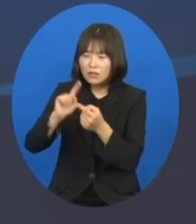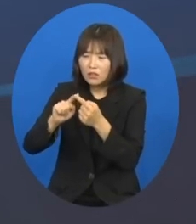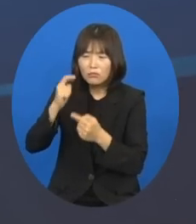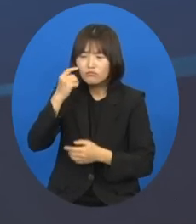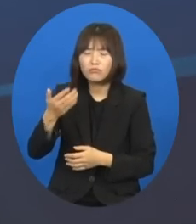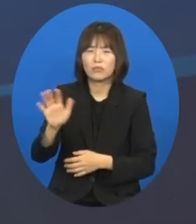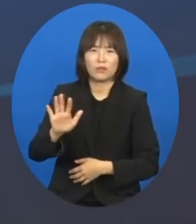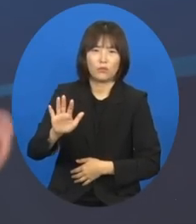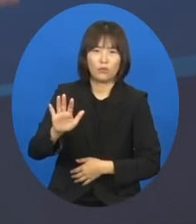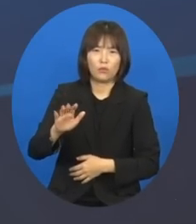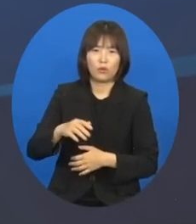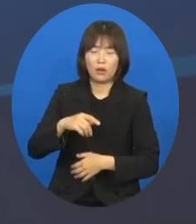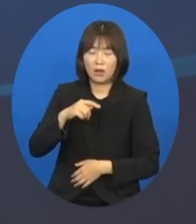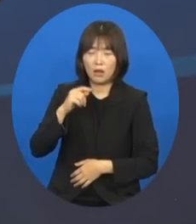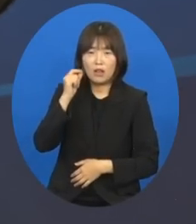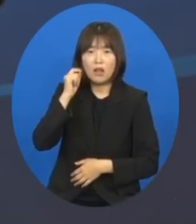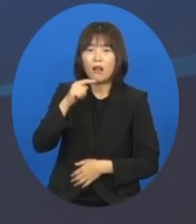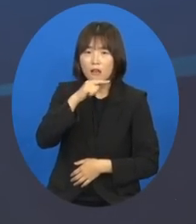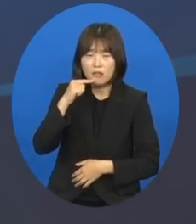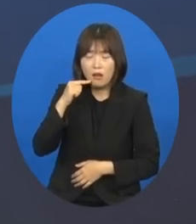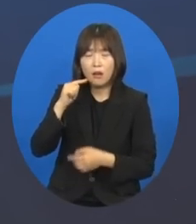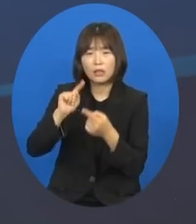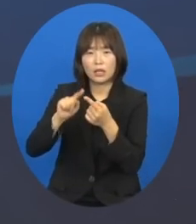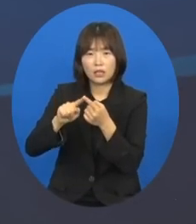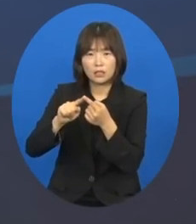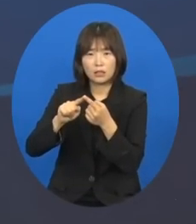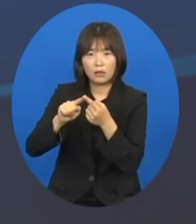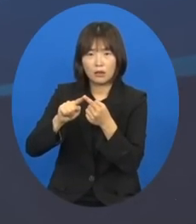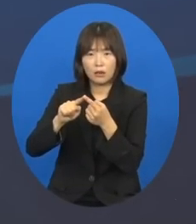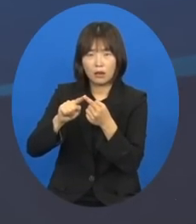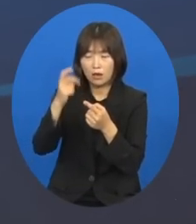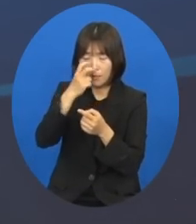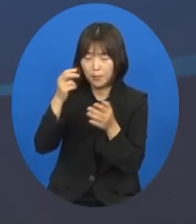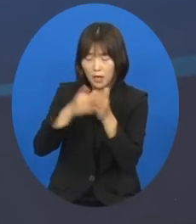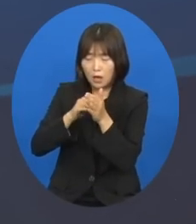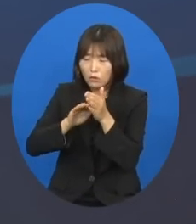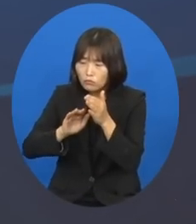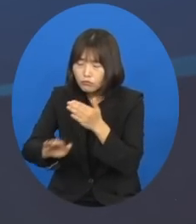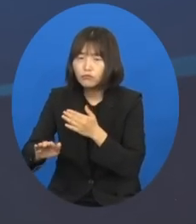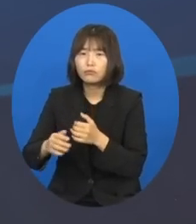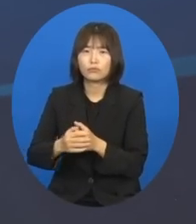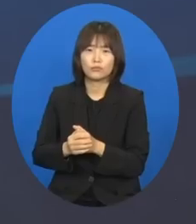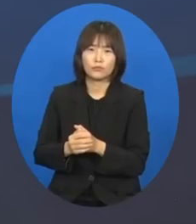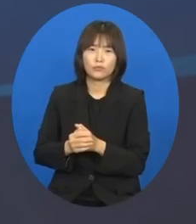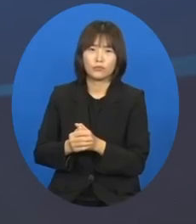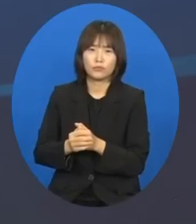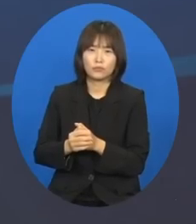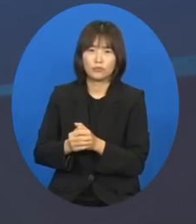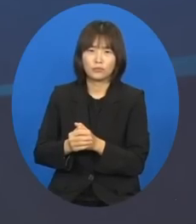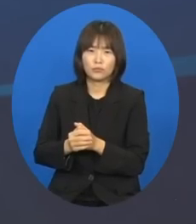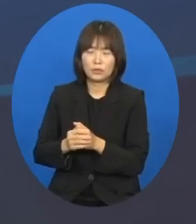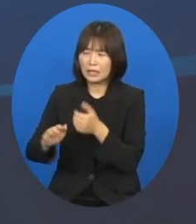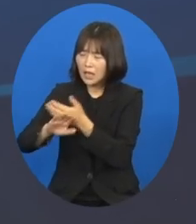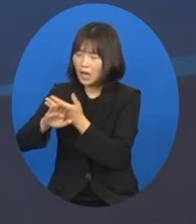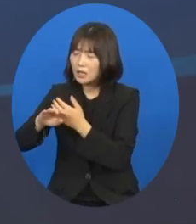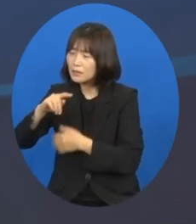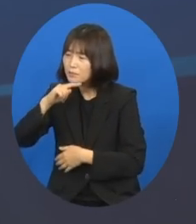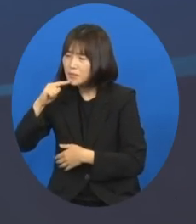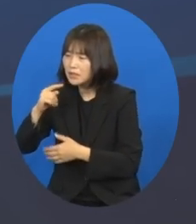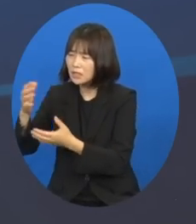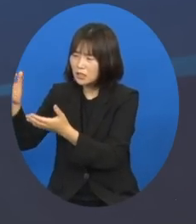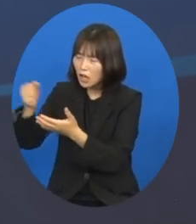테스트만 하고 난 뒤에 무조건 그 냉장고 안에 비축해 두었던 쌓아둔 그 피를 뽑아 수열부터